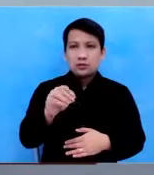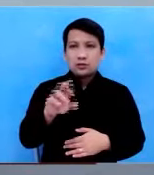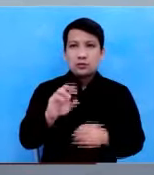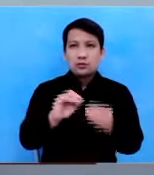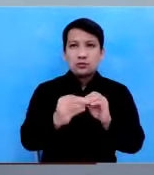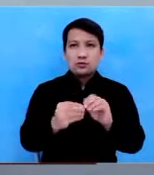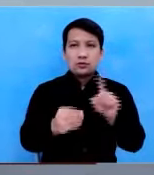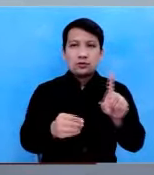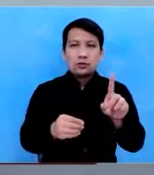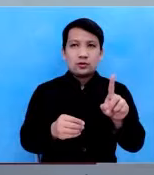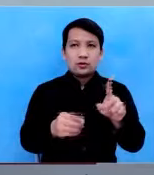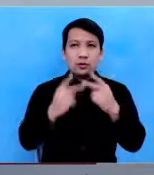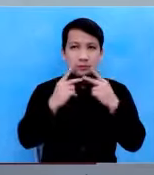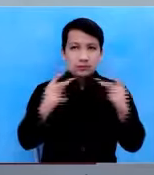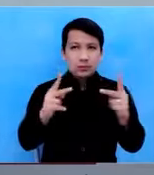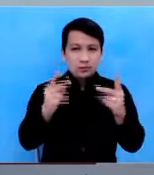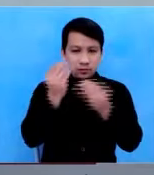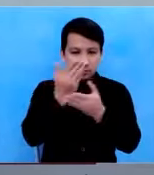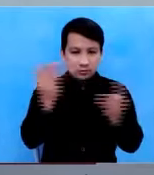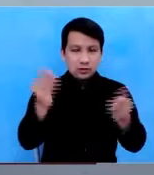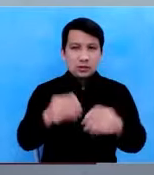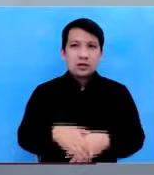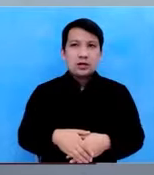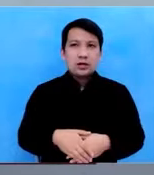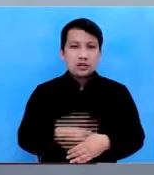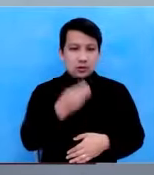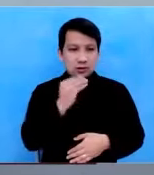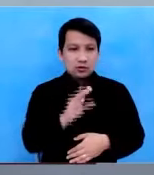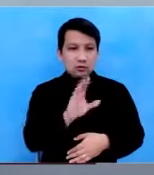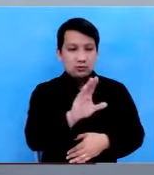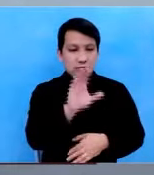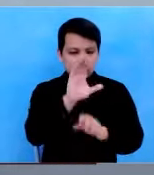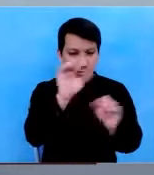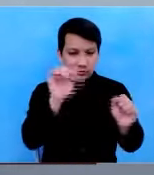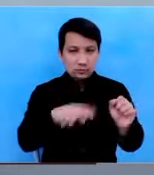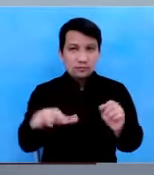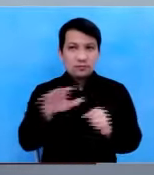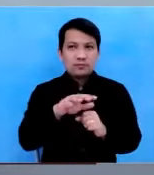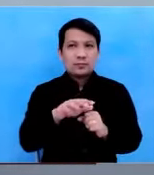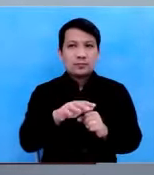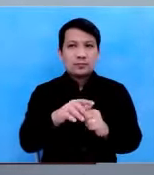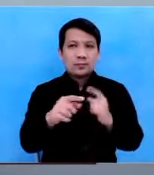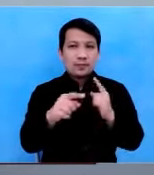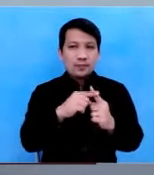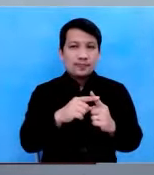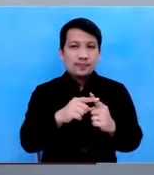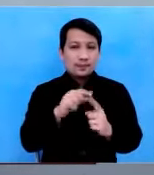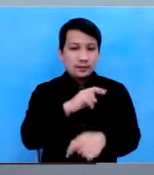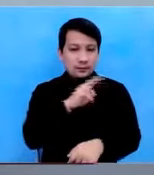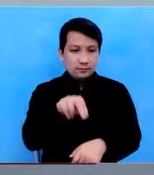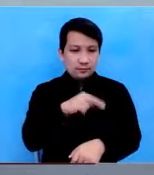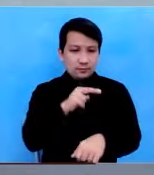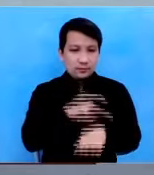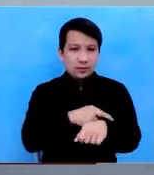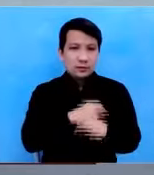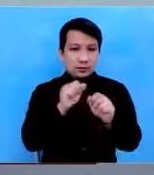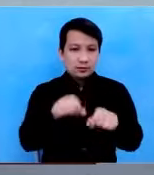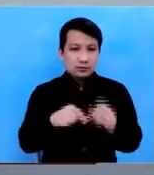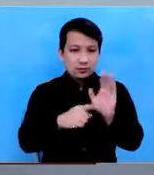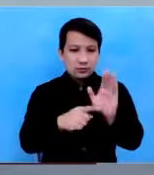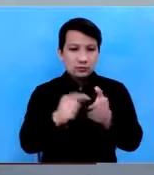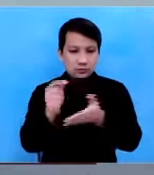of Public Information, inuutusan ng mga mamamahayag na positibo lamang ang kanilang pwedeng isulat.